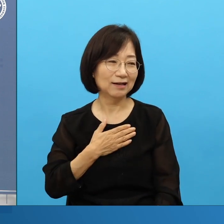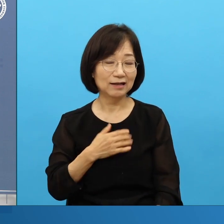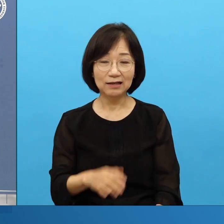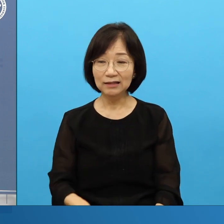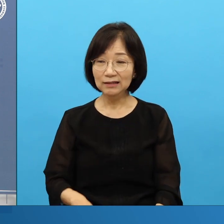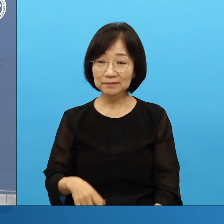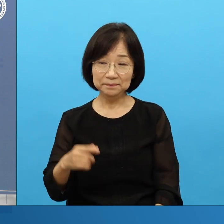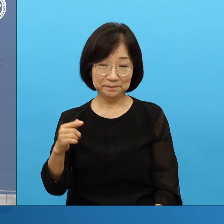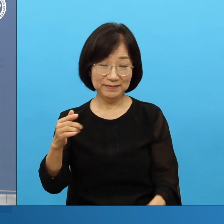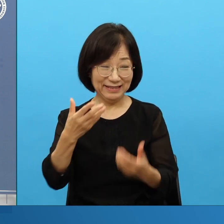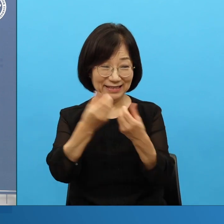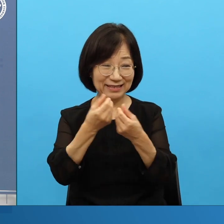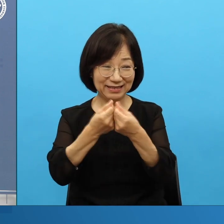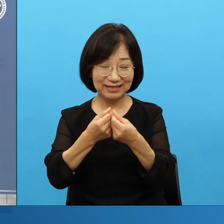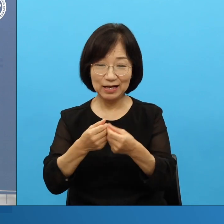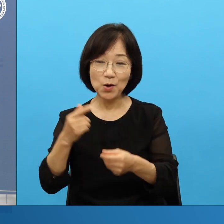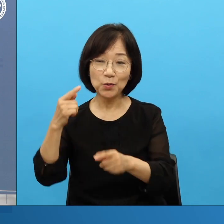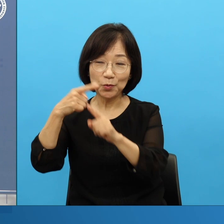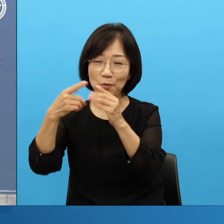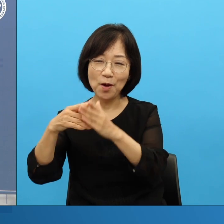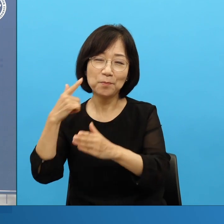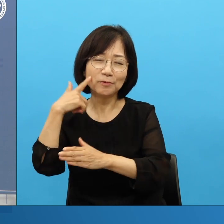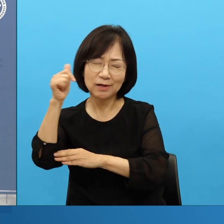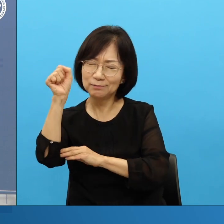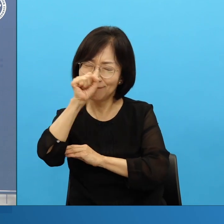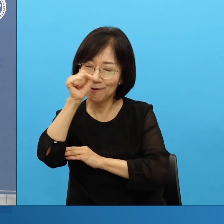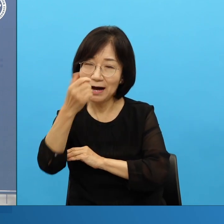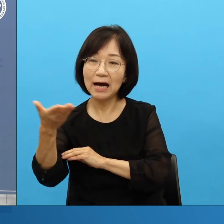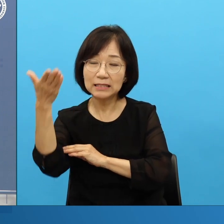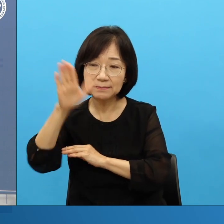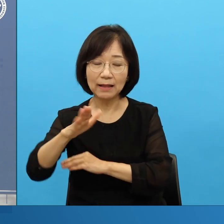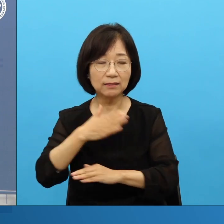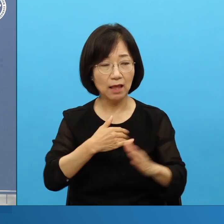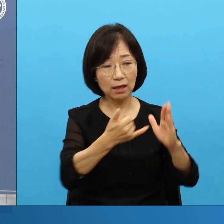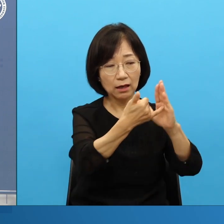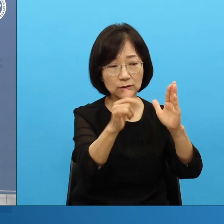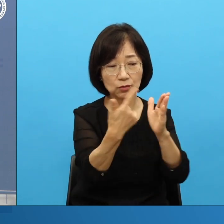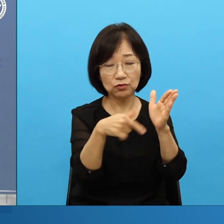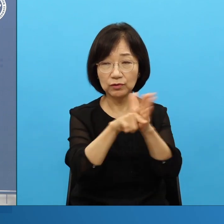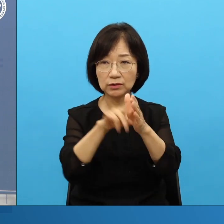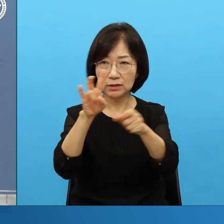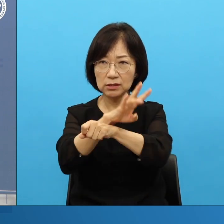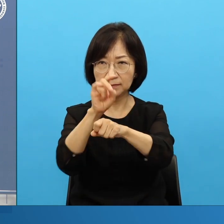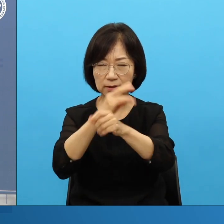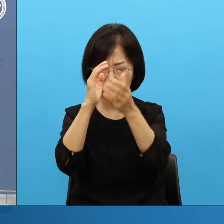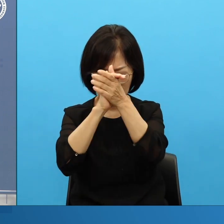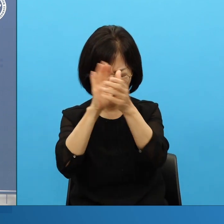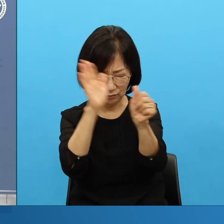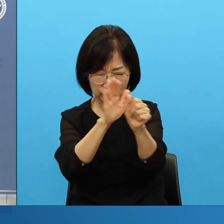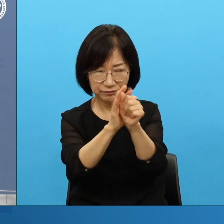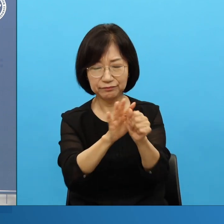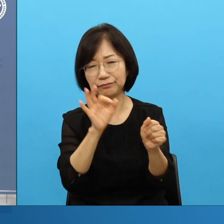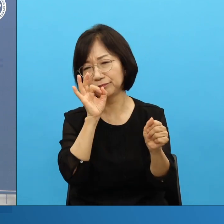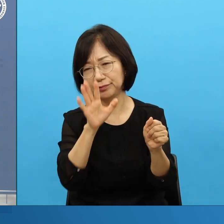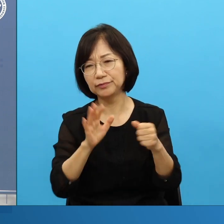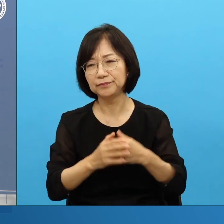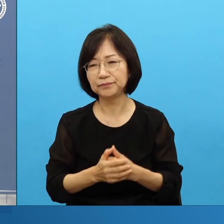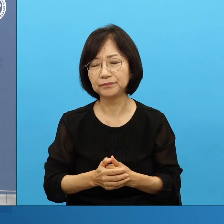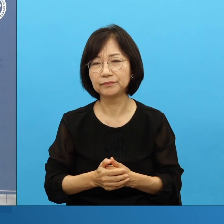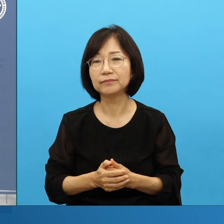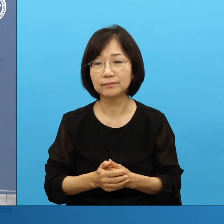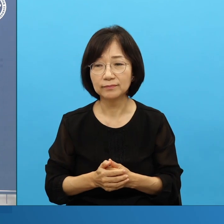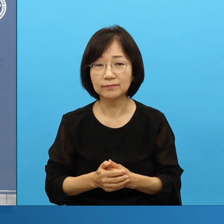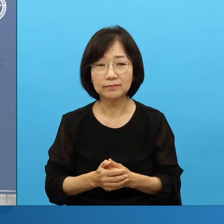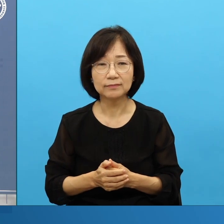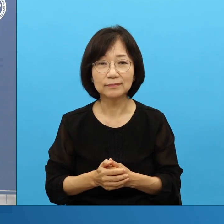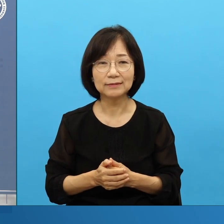24 기도할 수는 없어요. No matter how renowned a pastor 그렇죠. might be, he cannot pray for your family 24 hours a day. 아무리 기도 많이 하는 목사라도